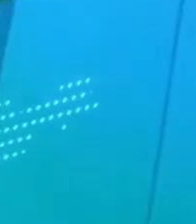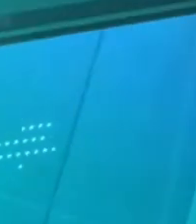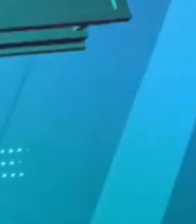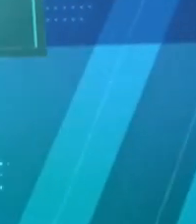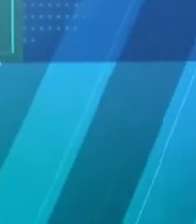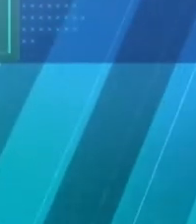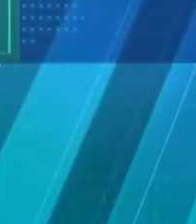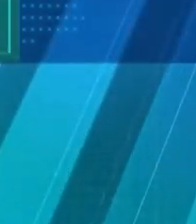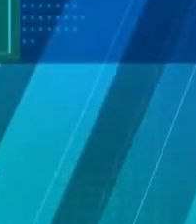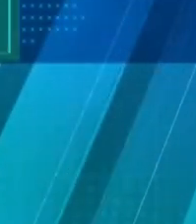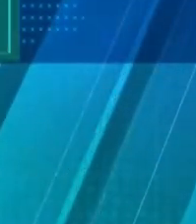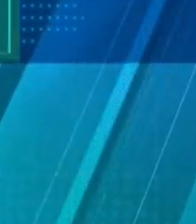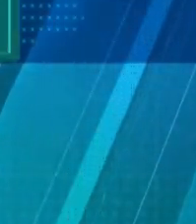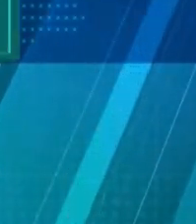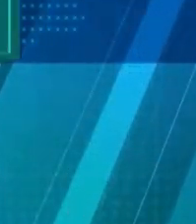Дякую.